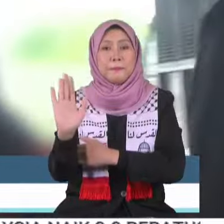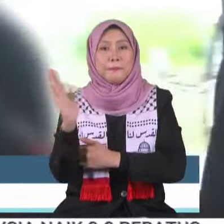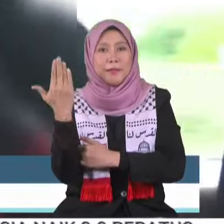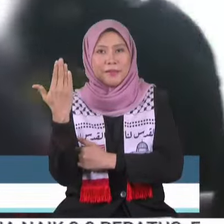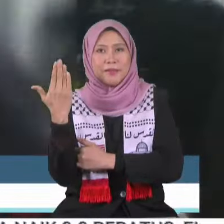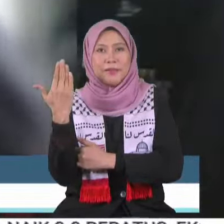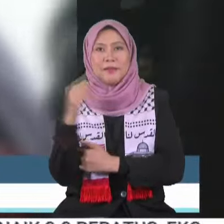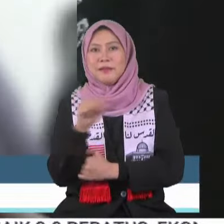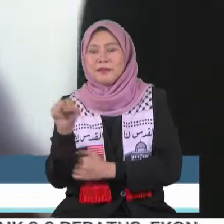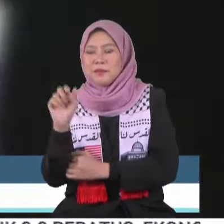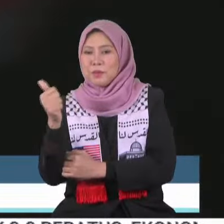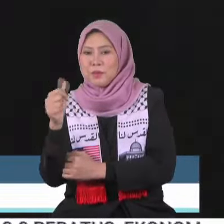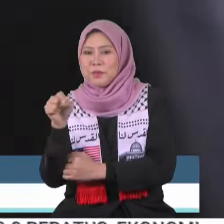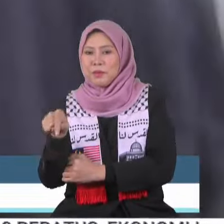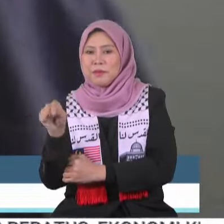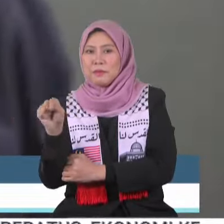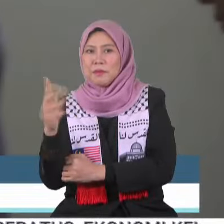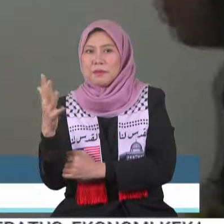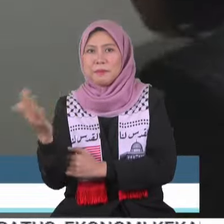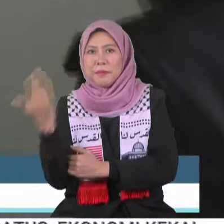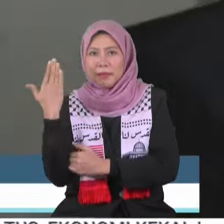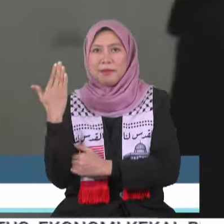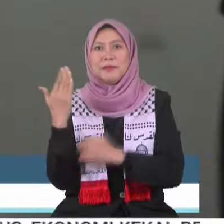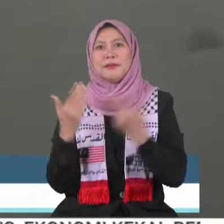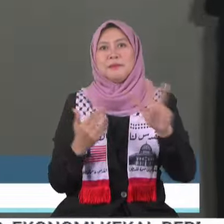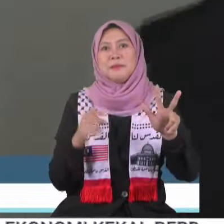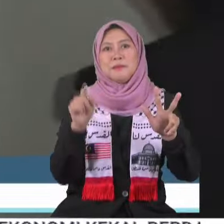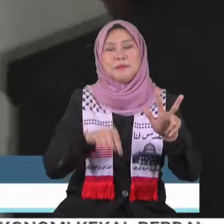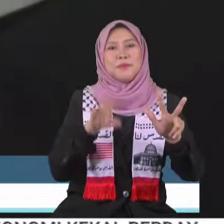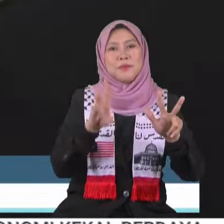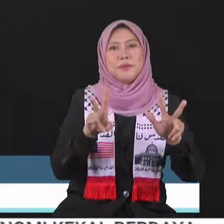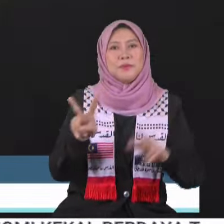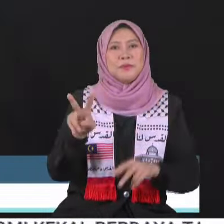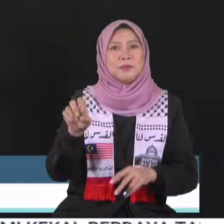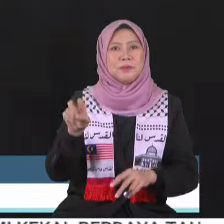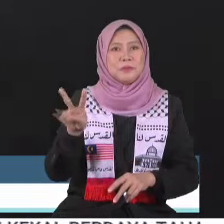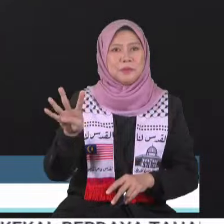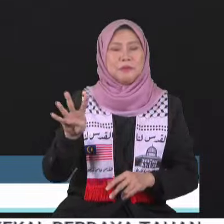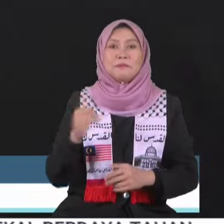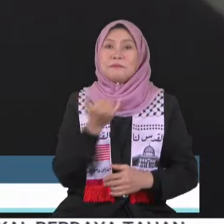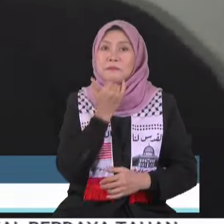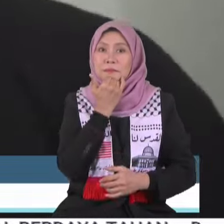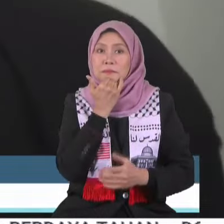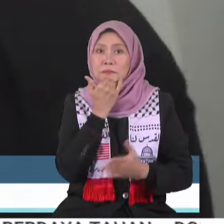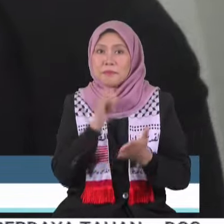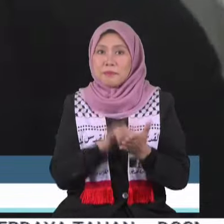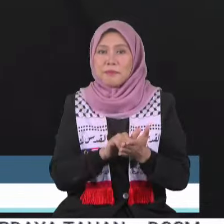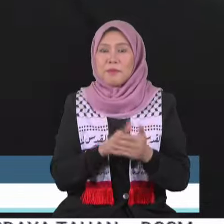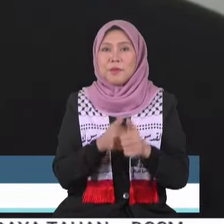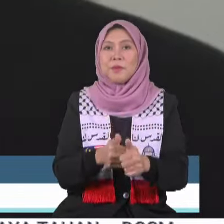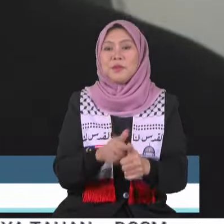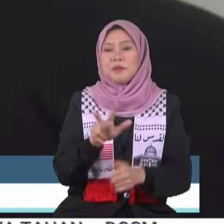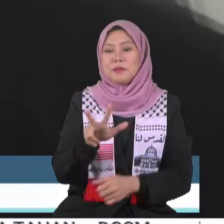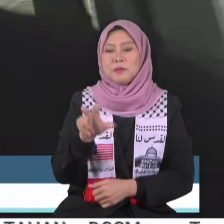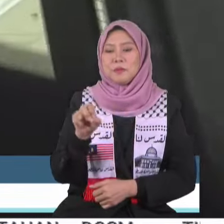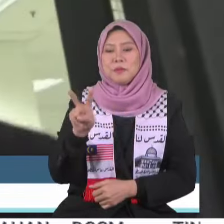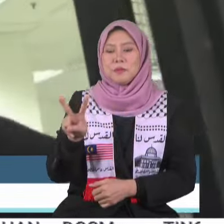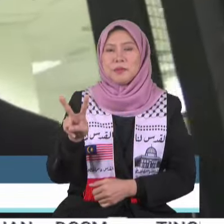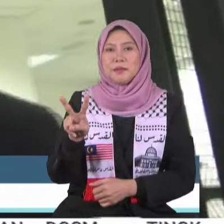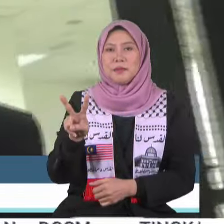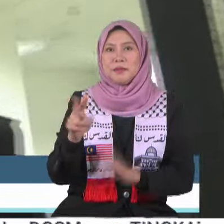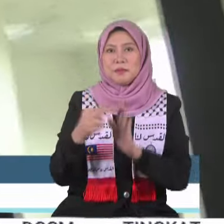pagi hingga 10.15 pagi pada 13 Julai 2024. Kesalahan itu didakwa mengikut Seksyen 302